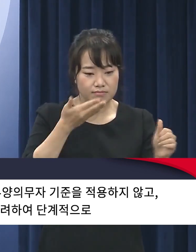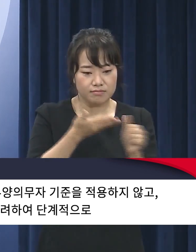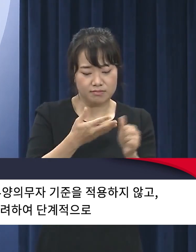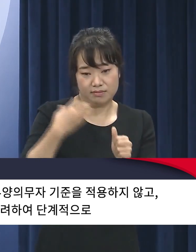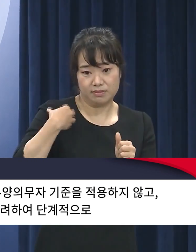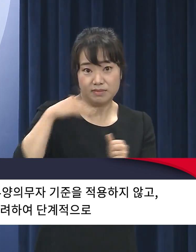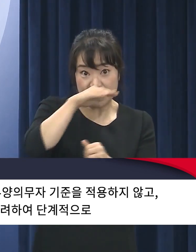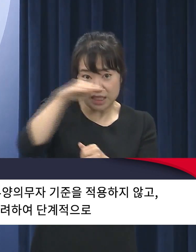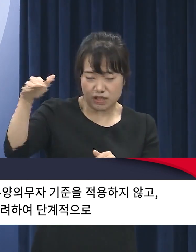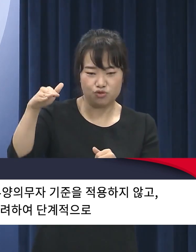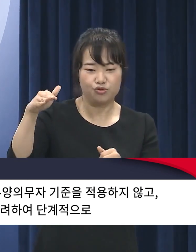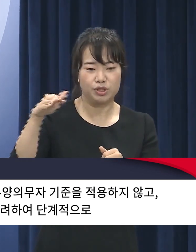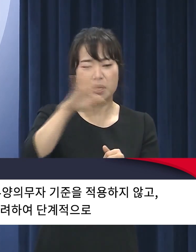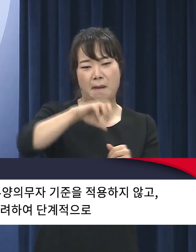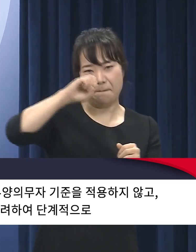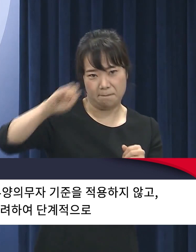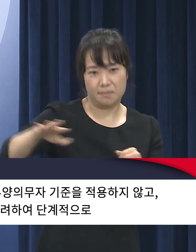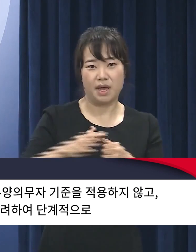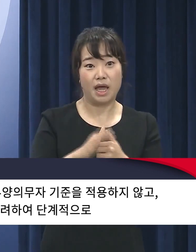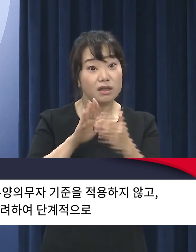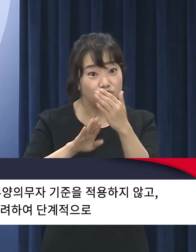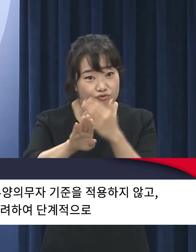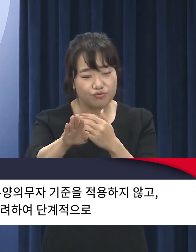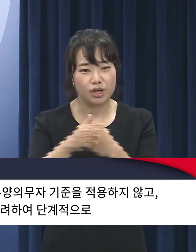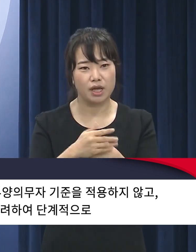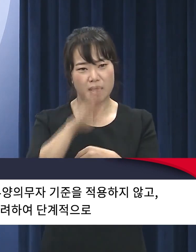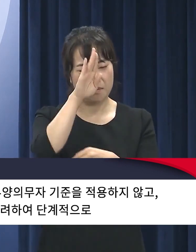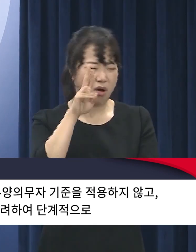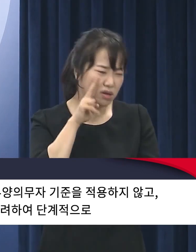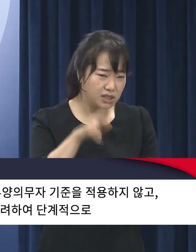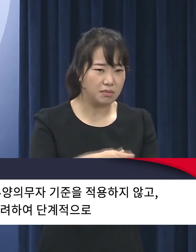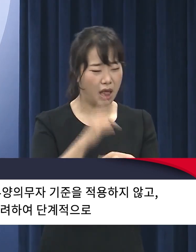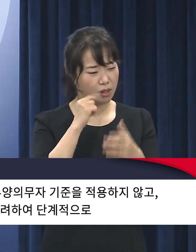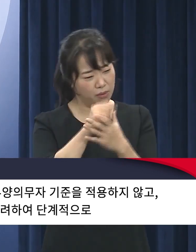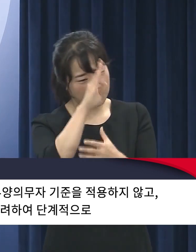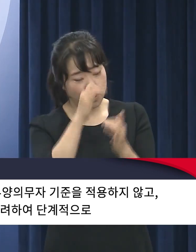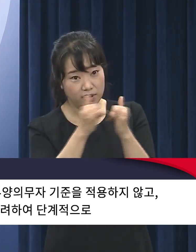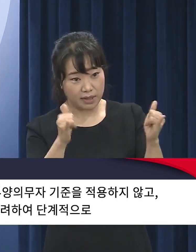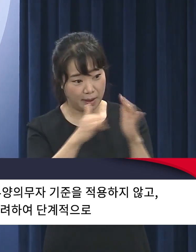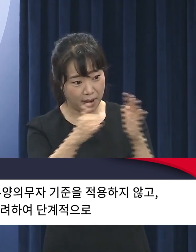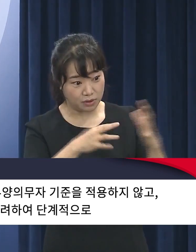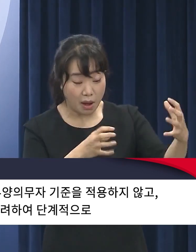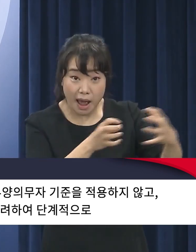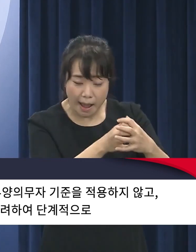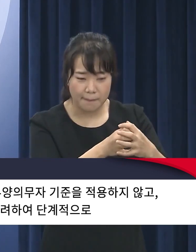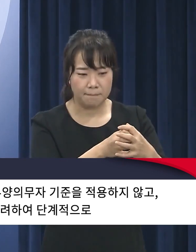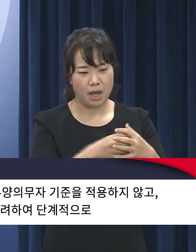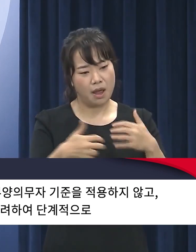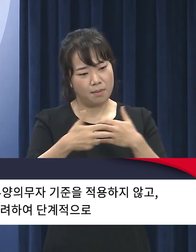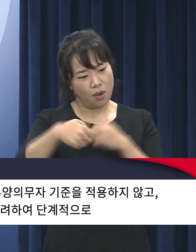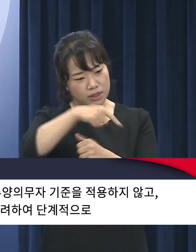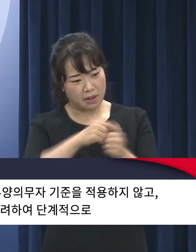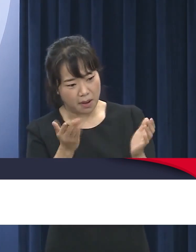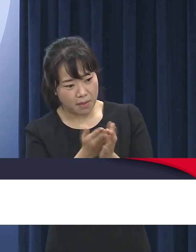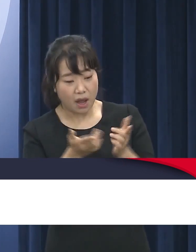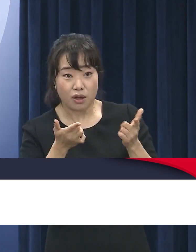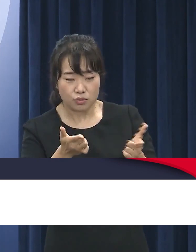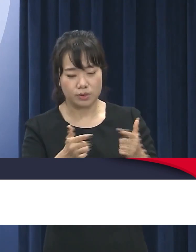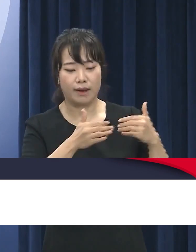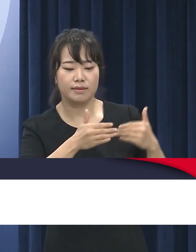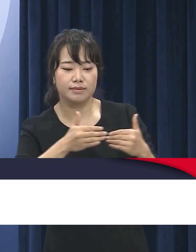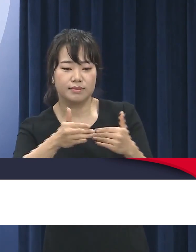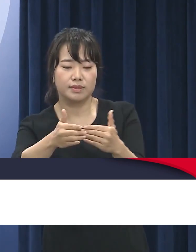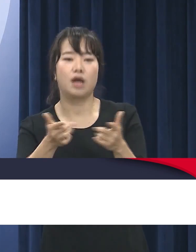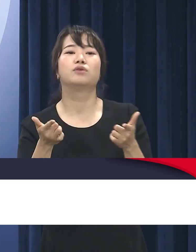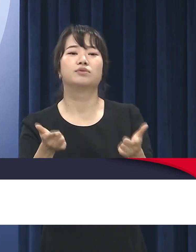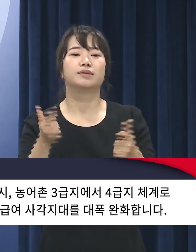의무자 기준을 적용하지 않고 이후 중증, 희귀 난치 질환자 가구 등 의료 필요도를 고려하여